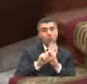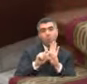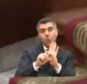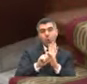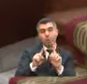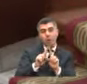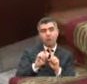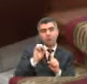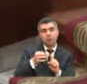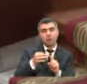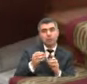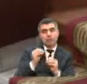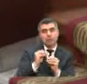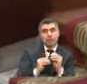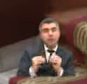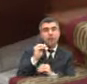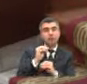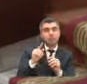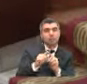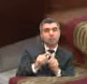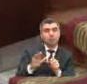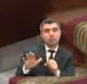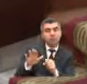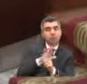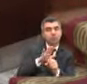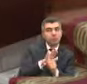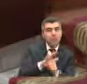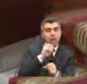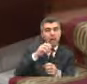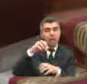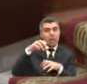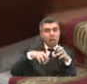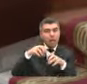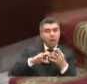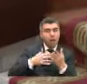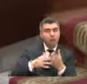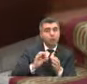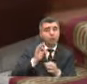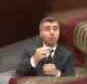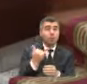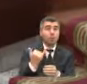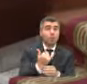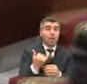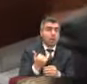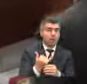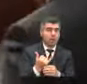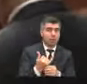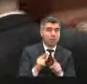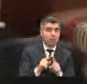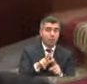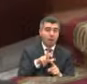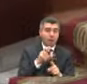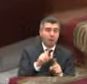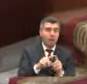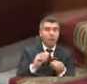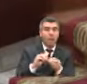تجميع المياه السطحية، لأن التغيرات المناخية أصبحت الآن واحد المسألة اللي هي فوق